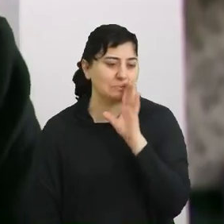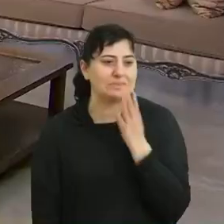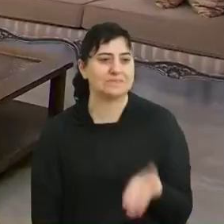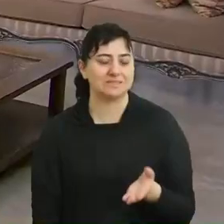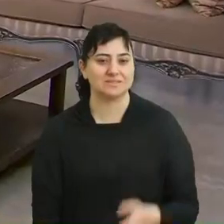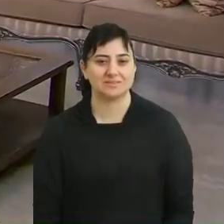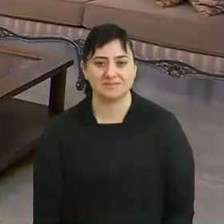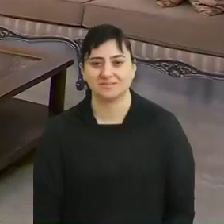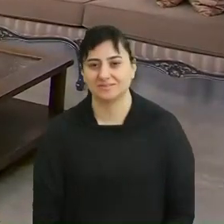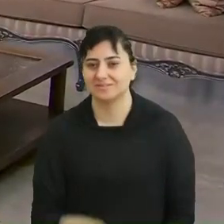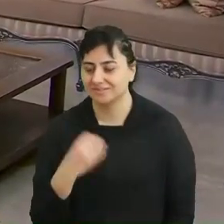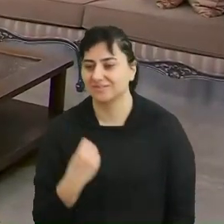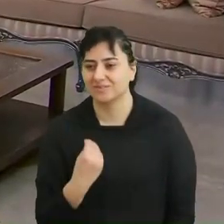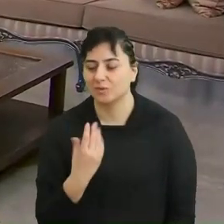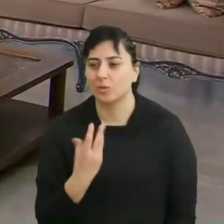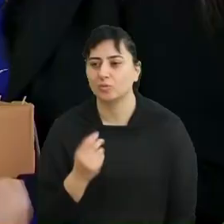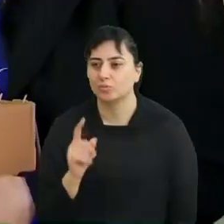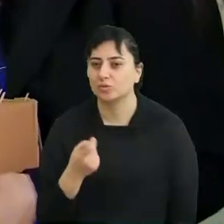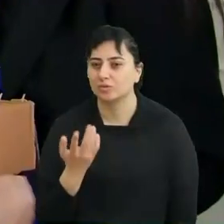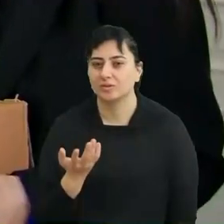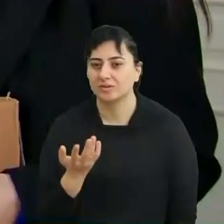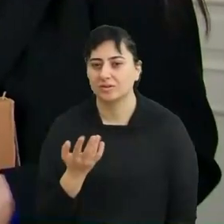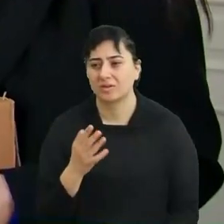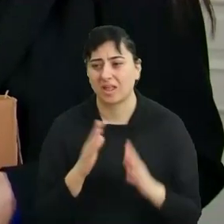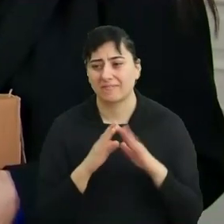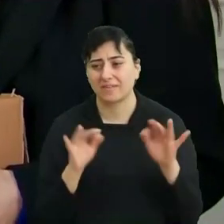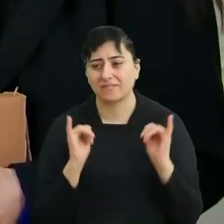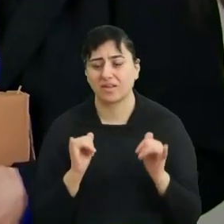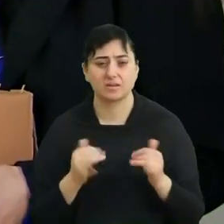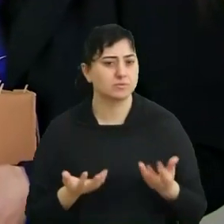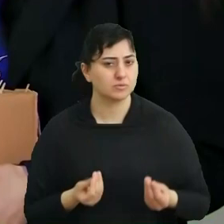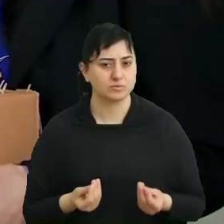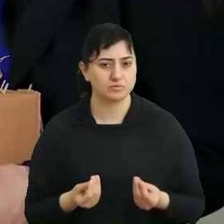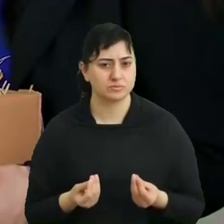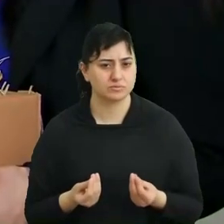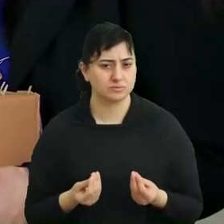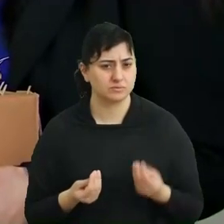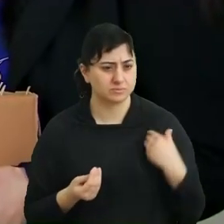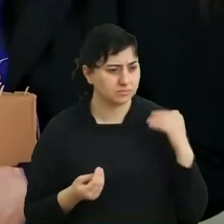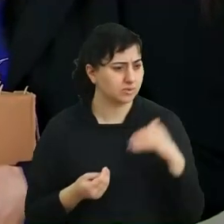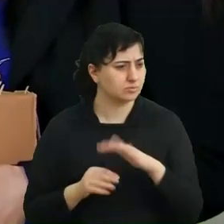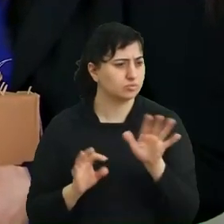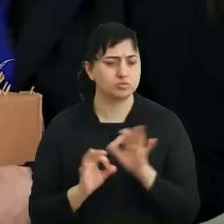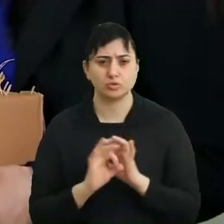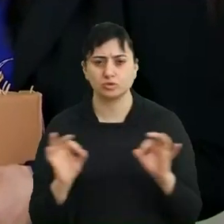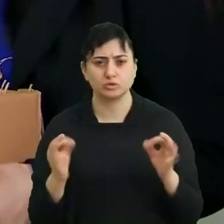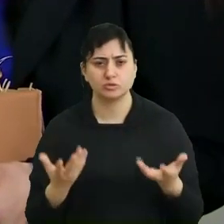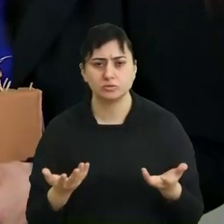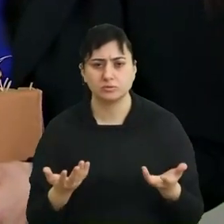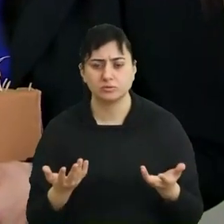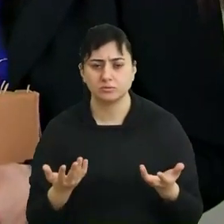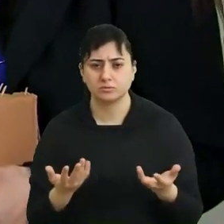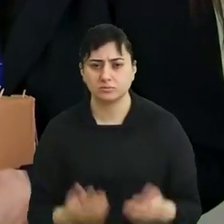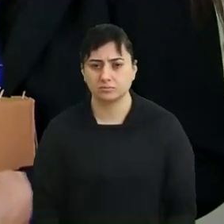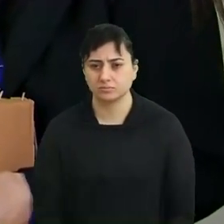Mısır. Ne güzel hayatım, iyi hoş buldun da evde durumlar çok tatsız. Niye, ne oldu? Bir de hakikaten gelirken fark ettim say. Nerede